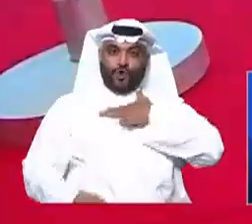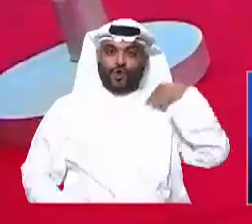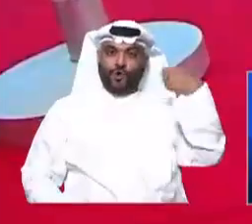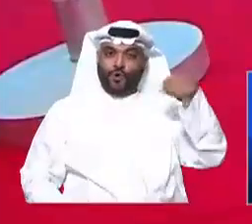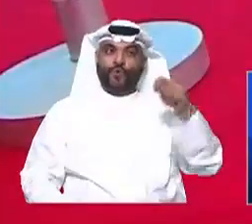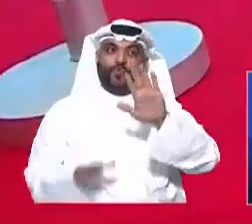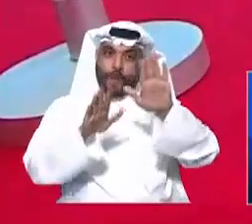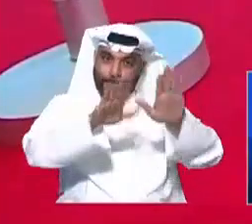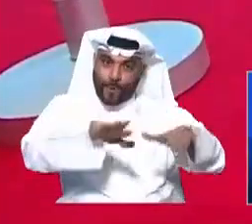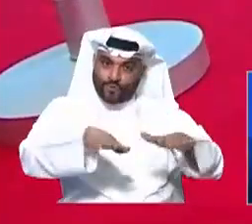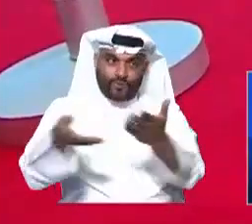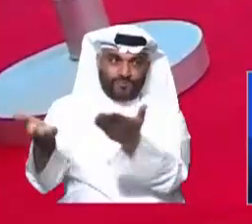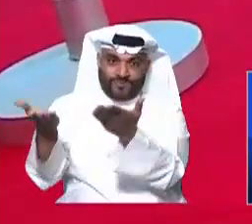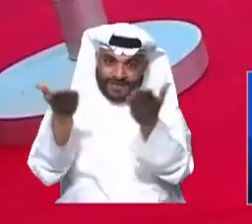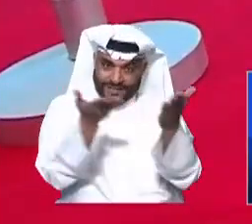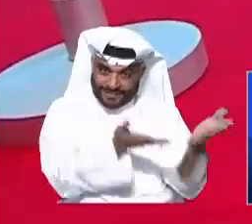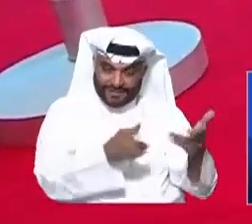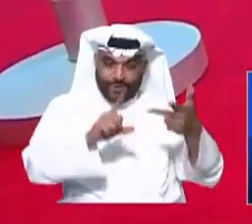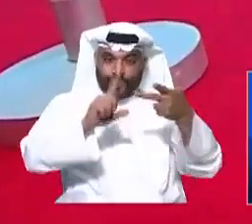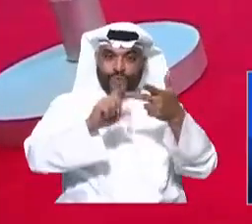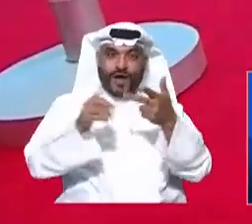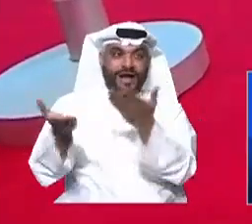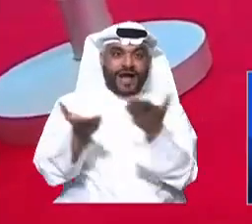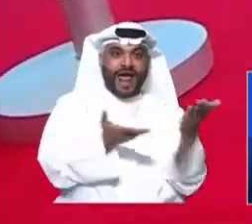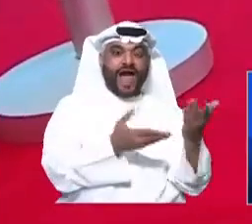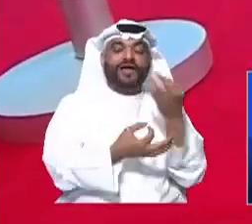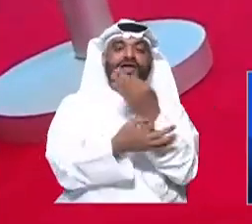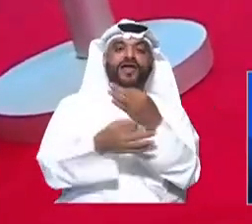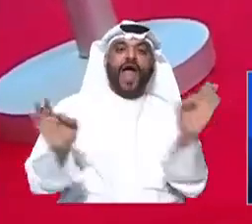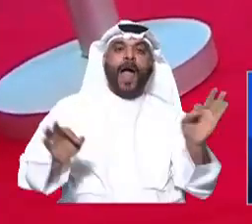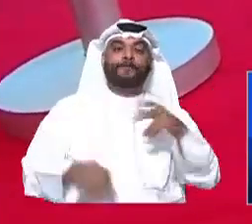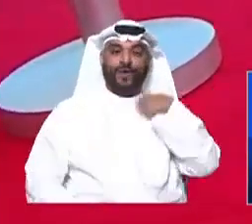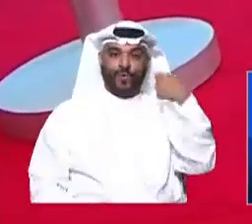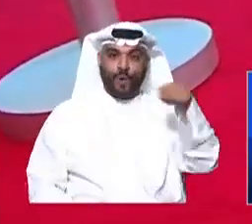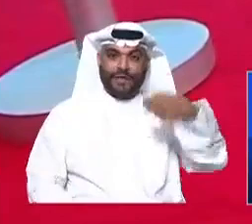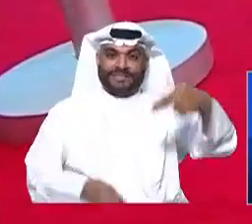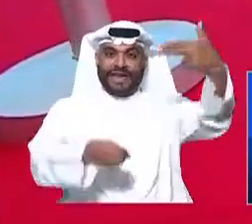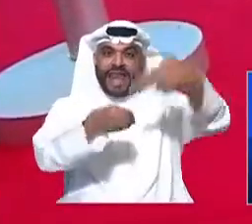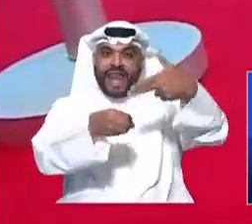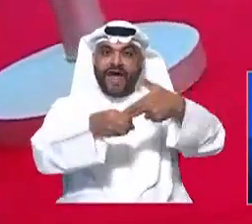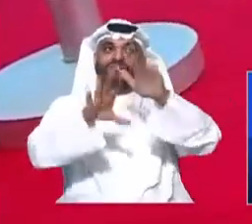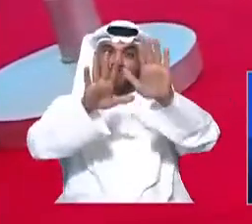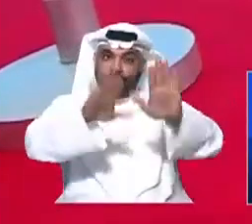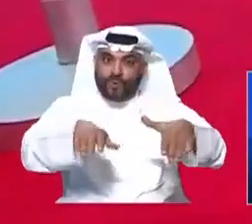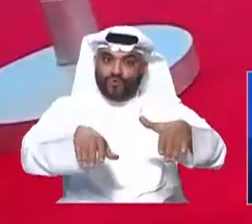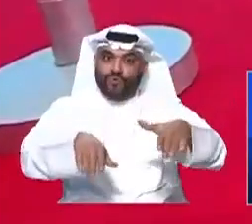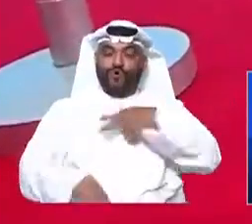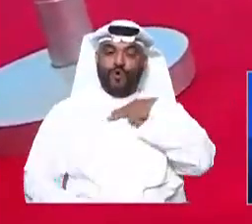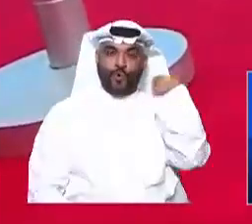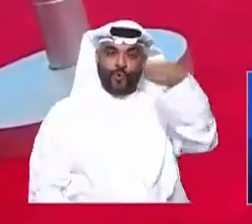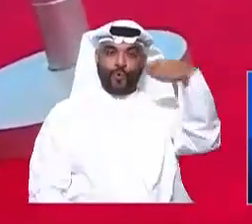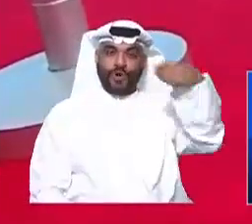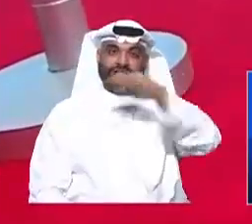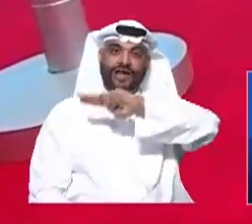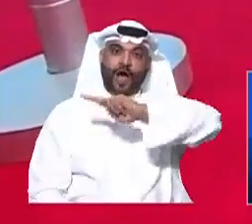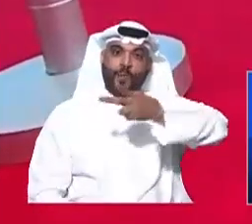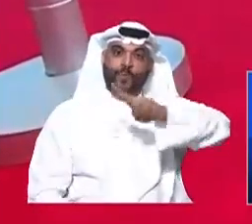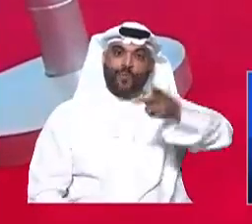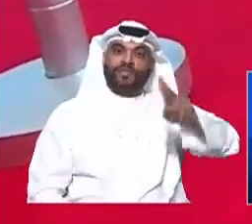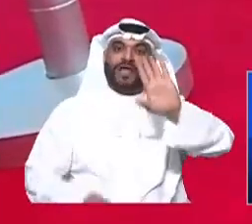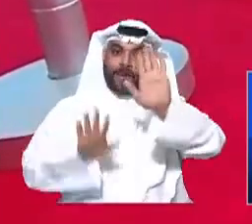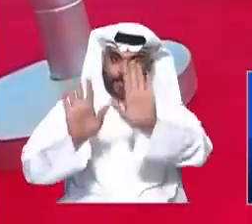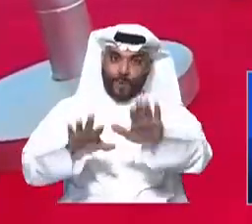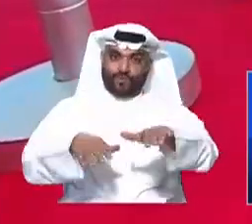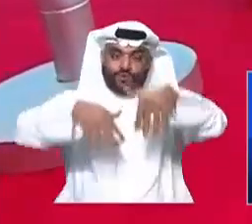رئيس مجلس الوزراء ونائب رئيس مجلس الوزراء ووزير النفط ووزير الدولة لشؤون مجلس الوزراء الدكتور محمد عبد